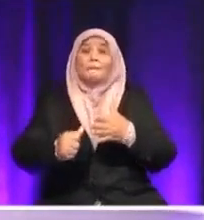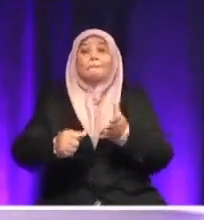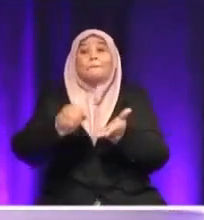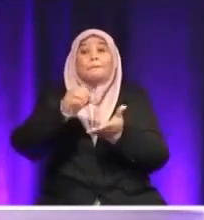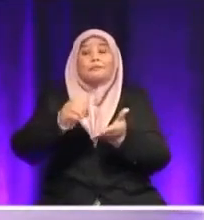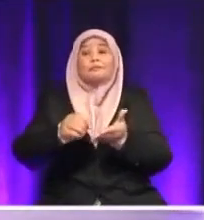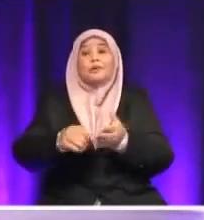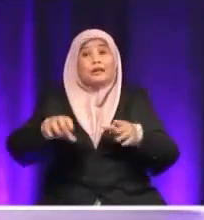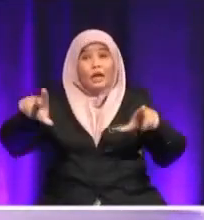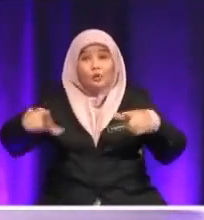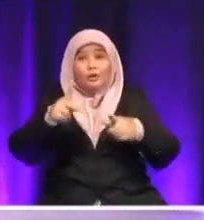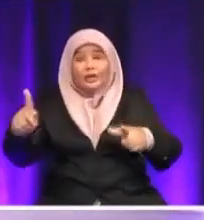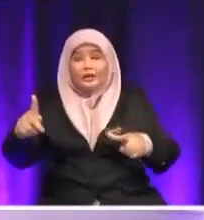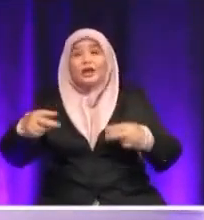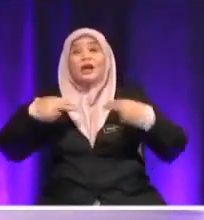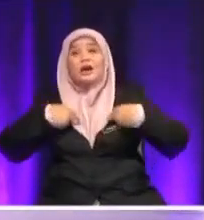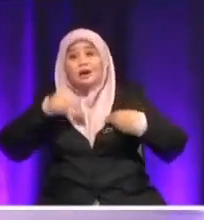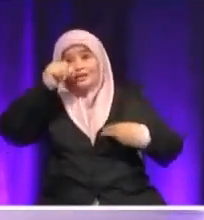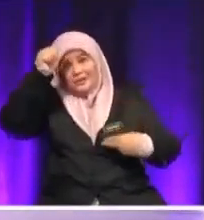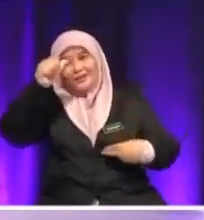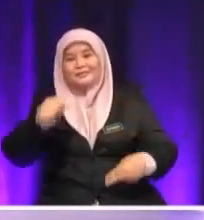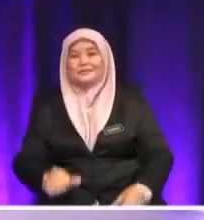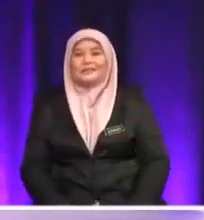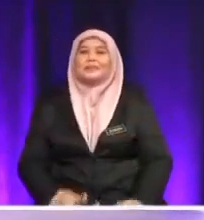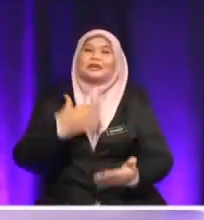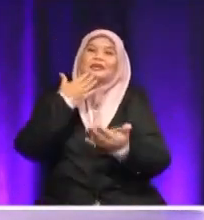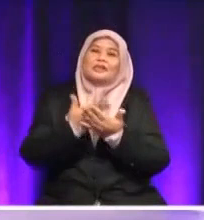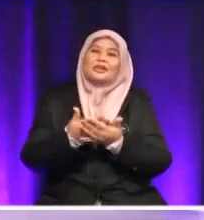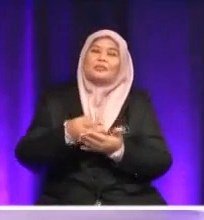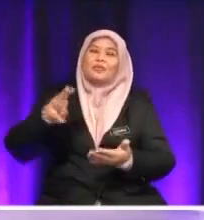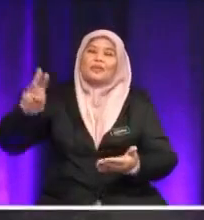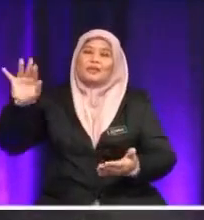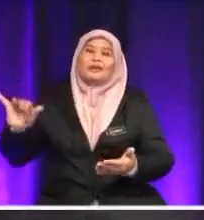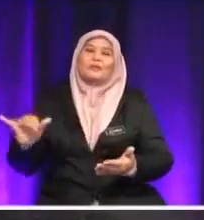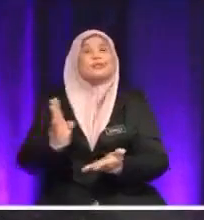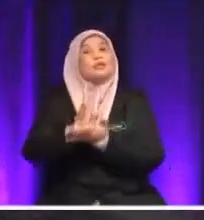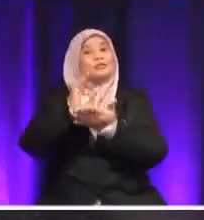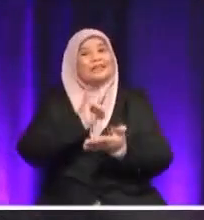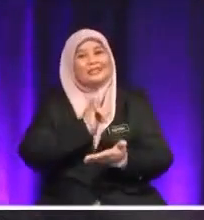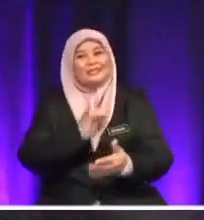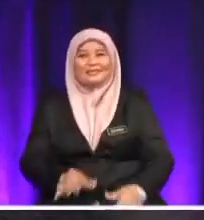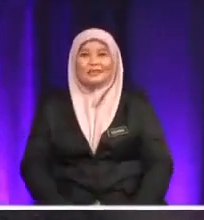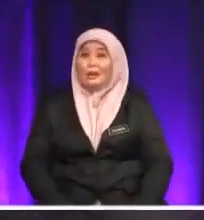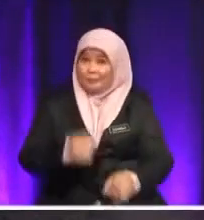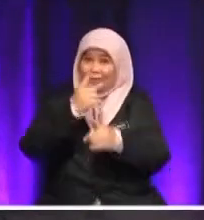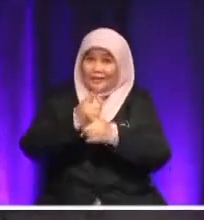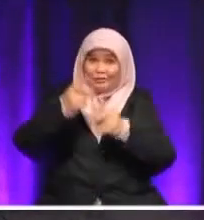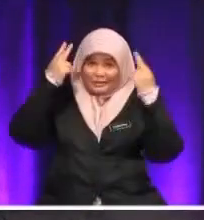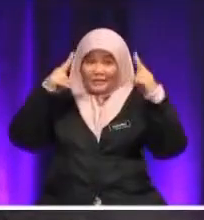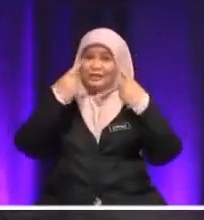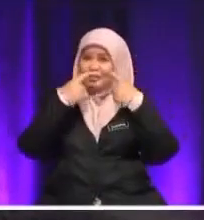menunaikan hak Allah Subhanahu Wa Taala. Terima kasih kepada murid-murid di rumah yang bantu saya. Jom tanya kepada ustaz. Betul tak ustaz